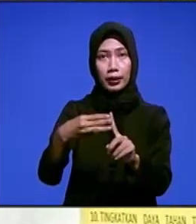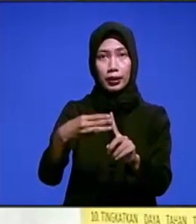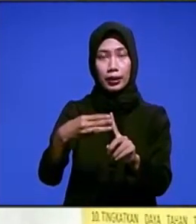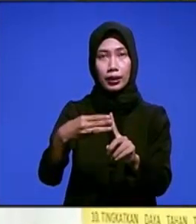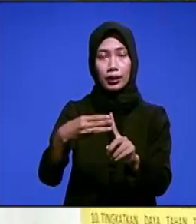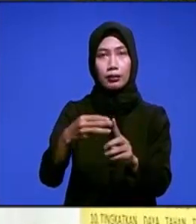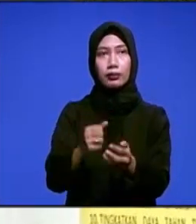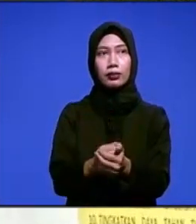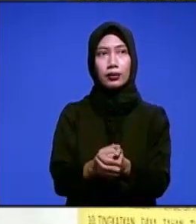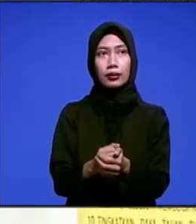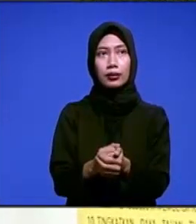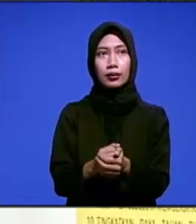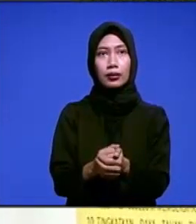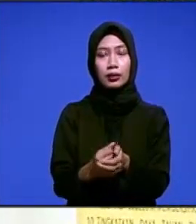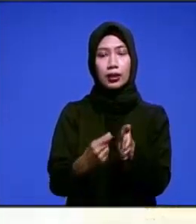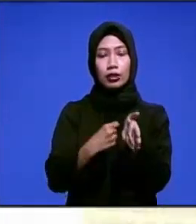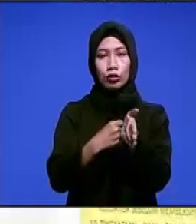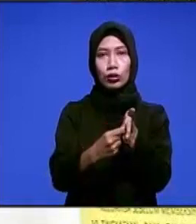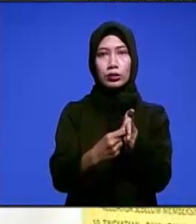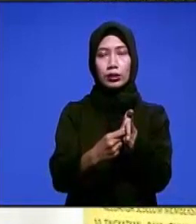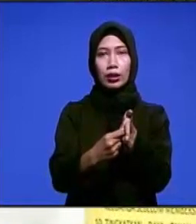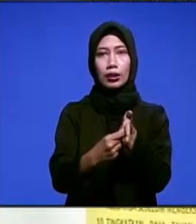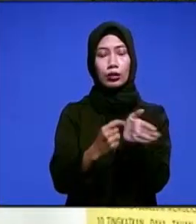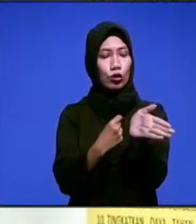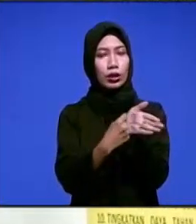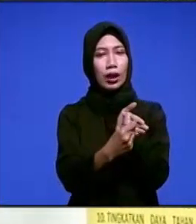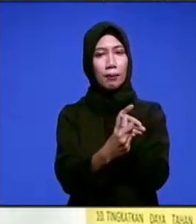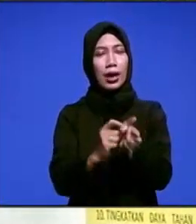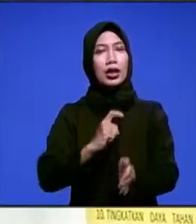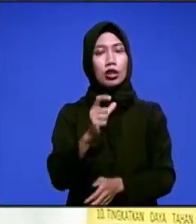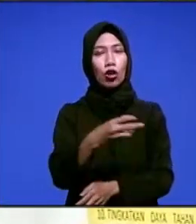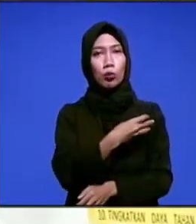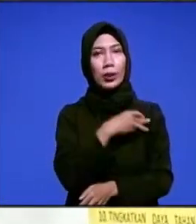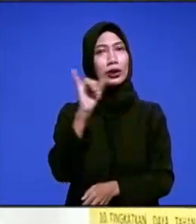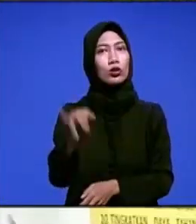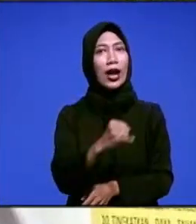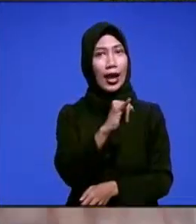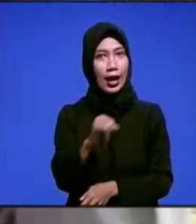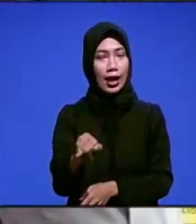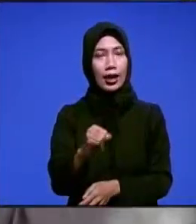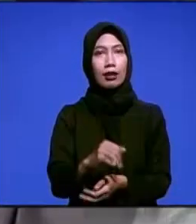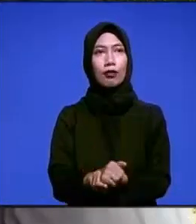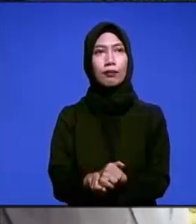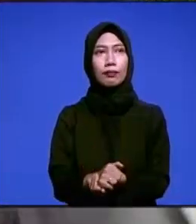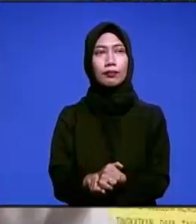nama paslon tersebut, kewajiban yang tanpa ada